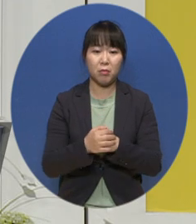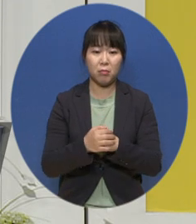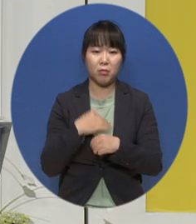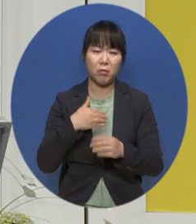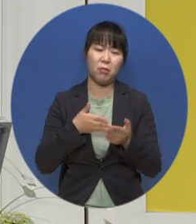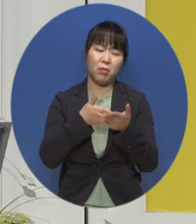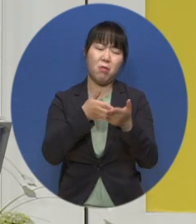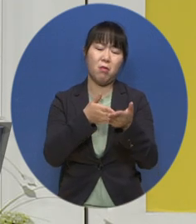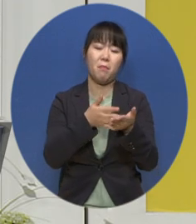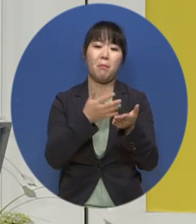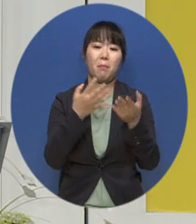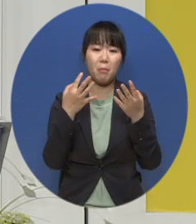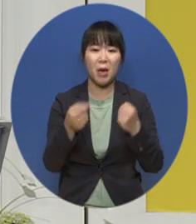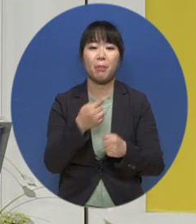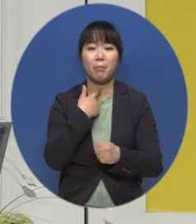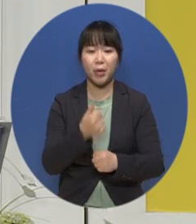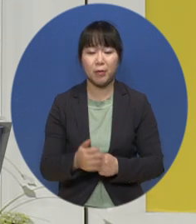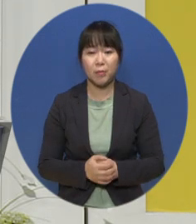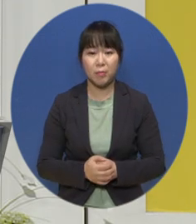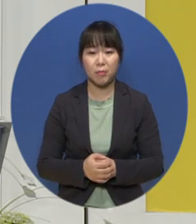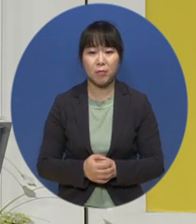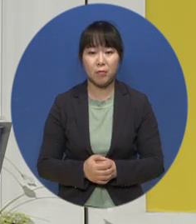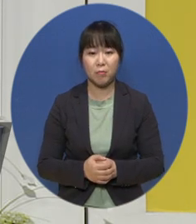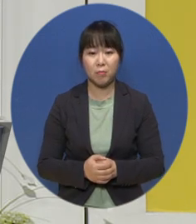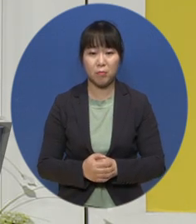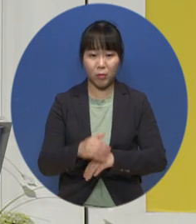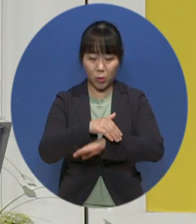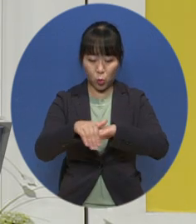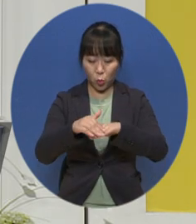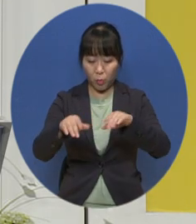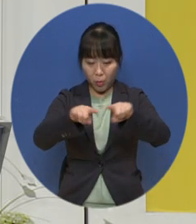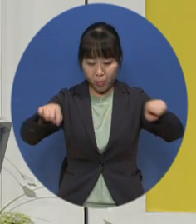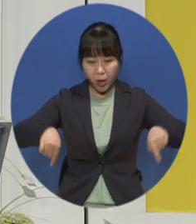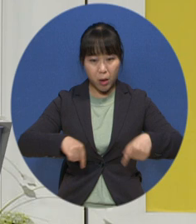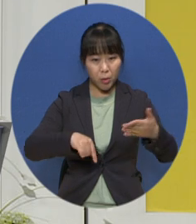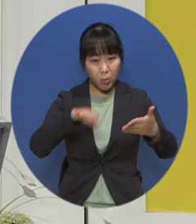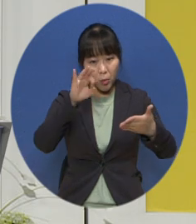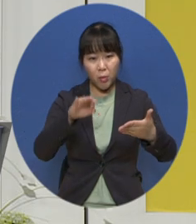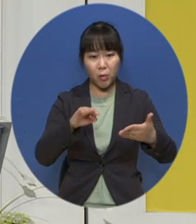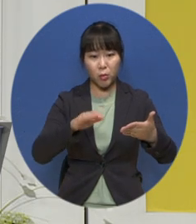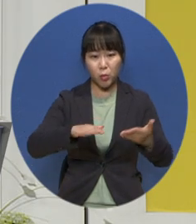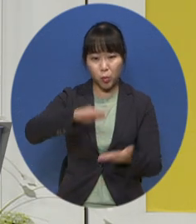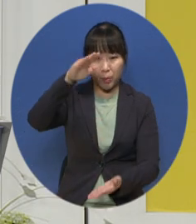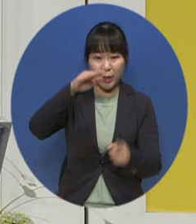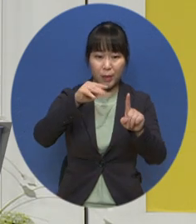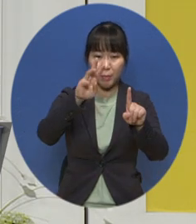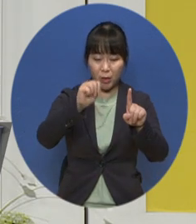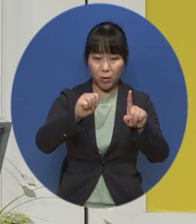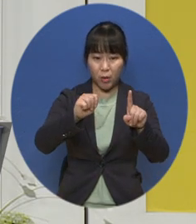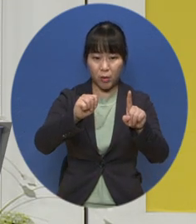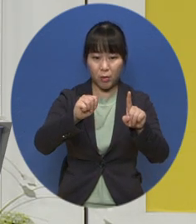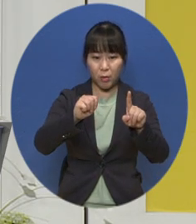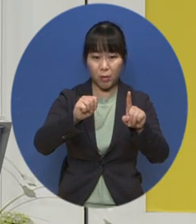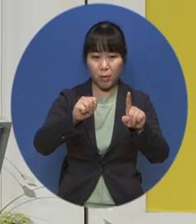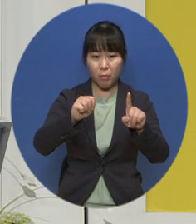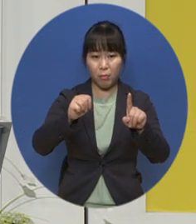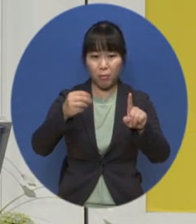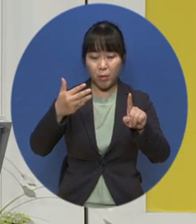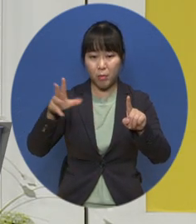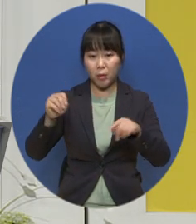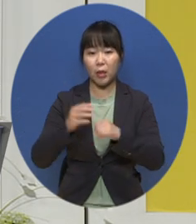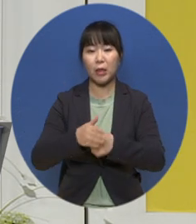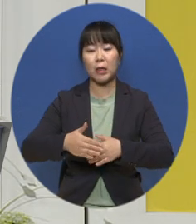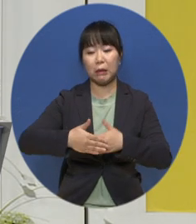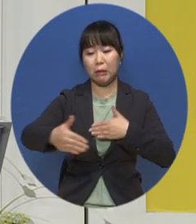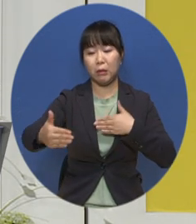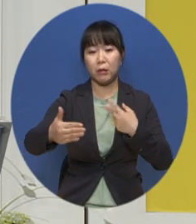했거든요 즉 도면은 나옵니다 그 높이 1면에 팔면 8 메타 길리 4 심히 메타